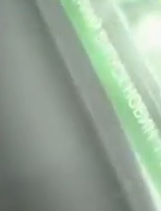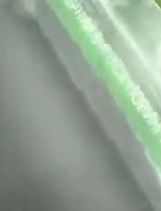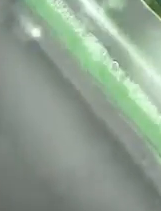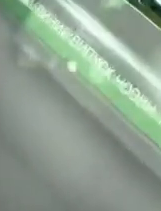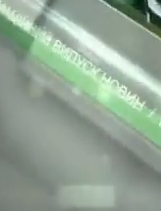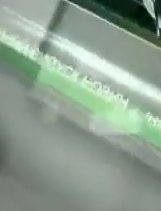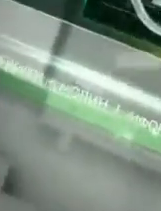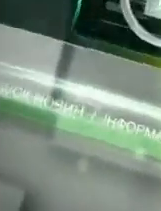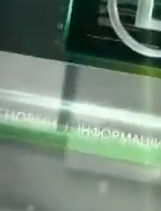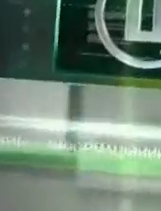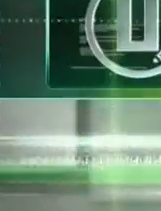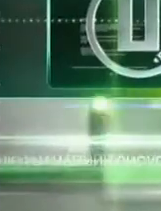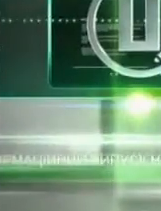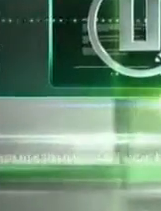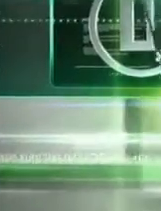Музика